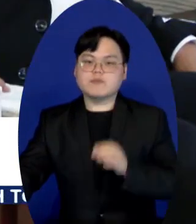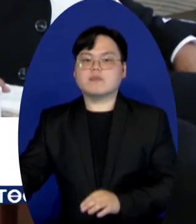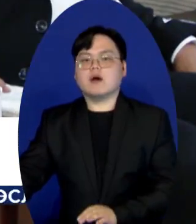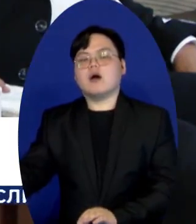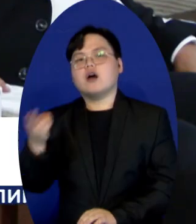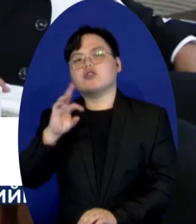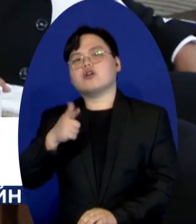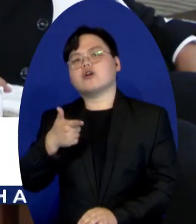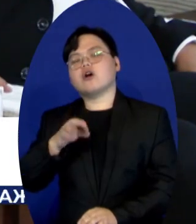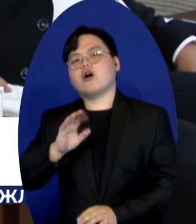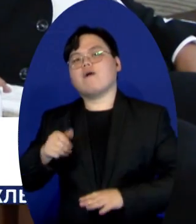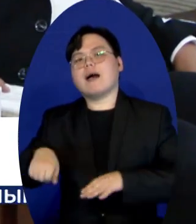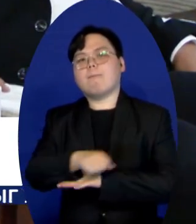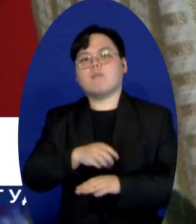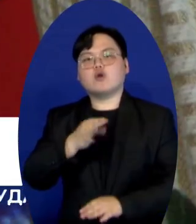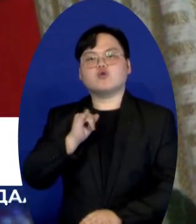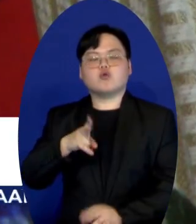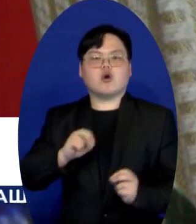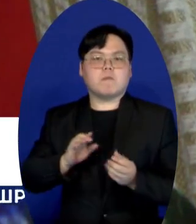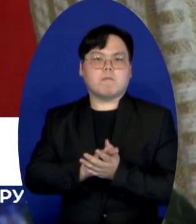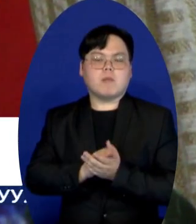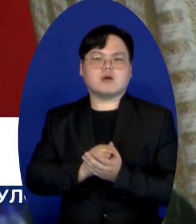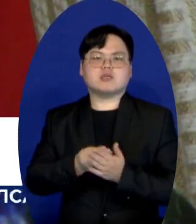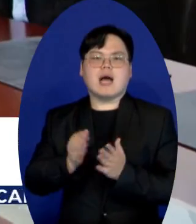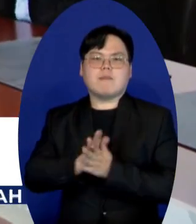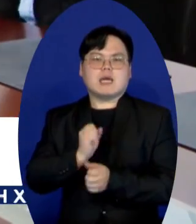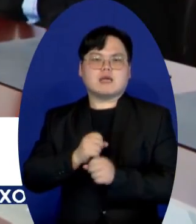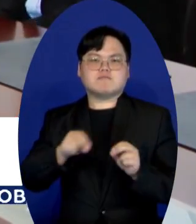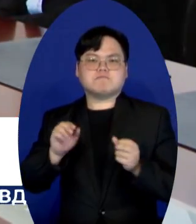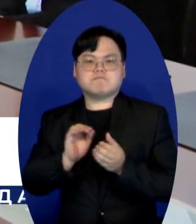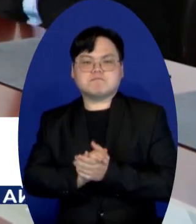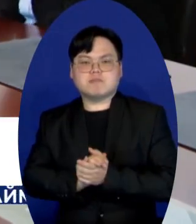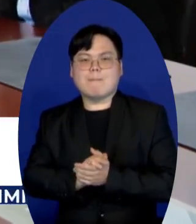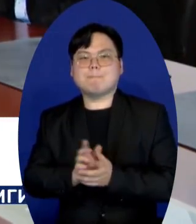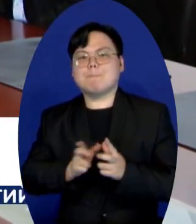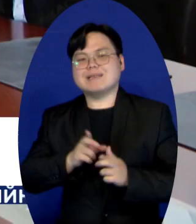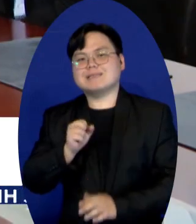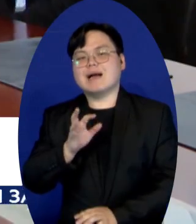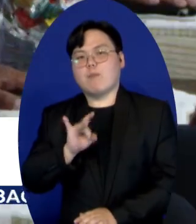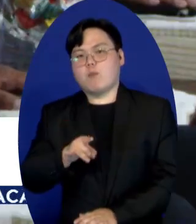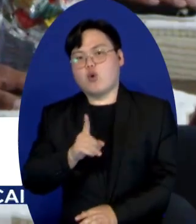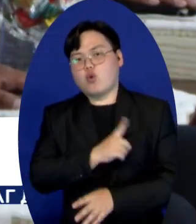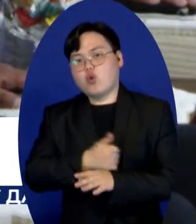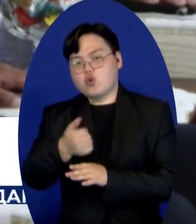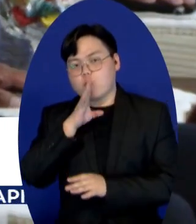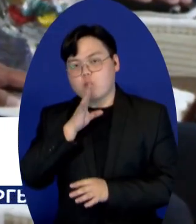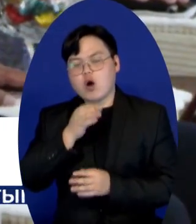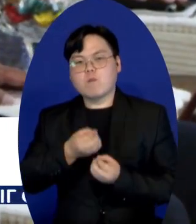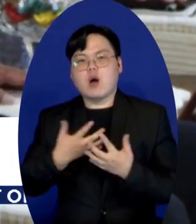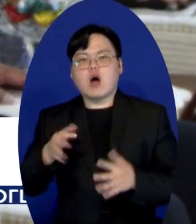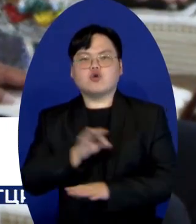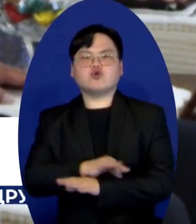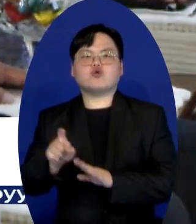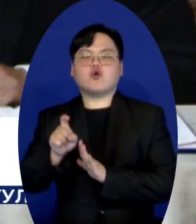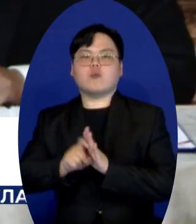Дорногов аймгийн Түркийн Сакари хоттой байгуулж байгаа олон талт хамтын ажиллагааны санамж бичгэн бизнесийн салбарт үр ашгаа өгөх олон төсөл